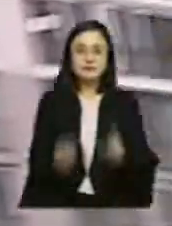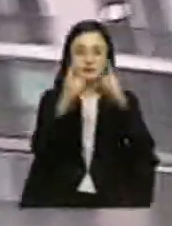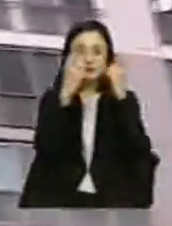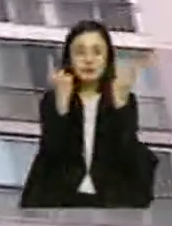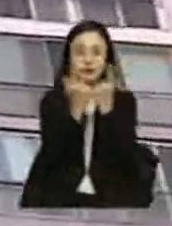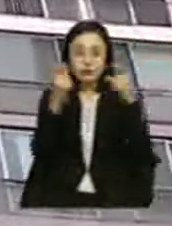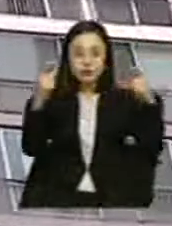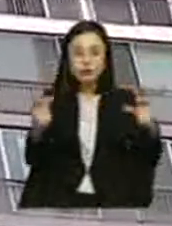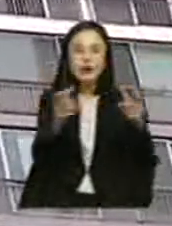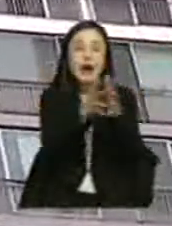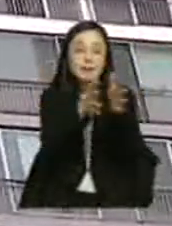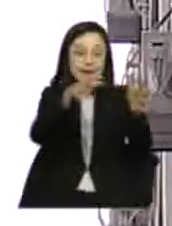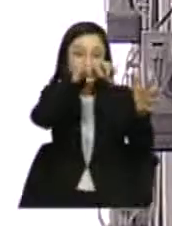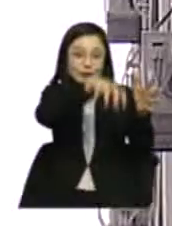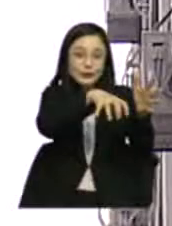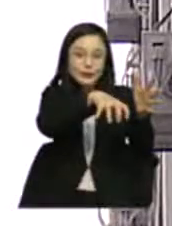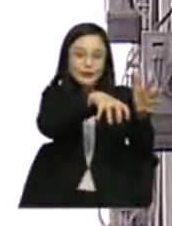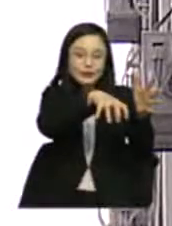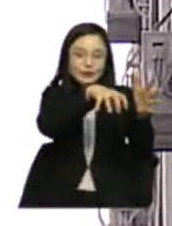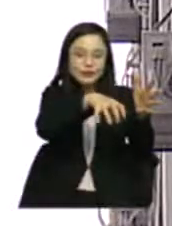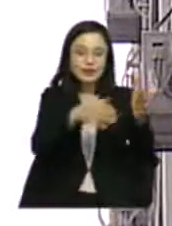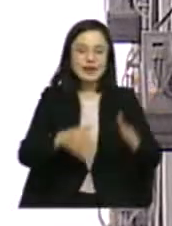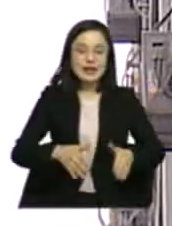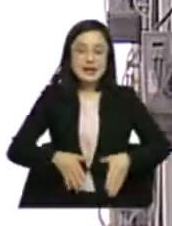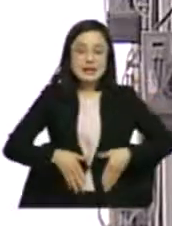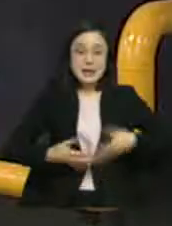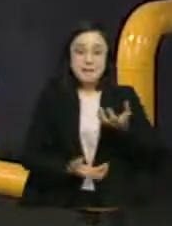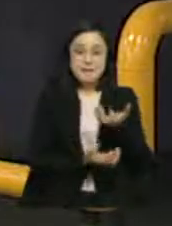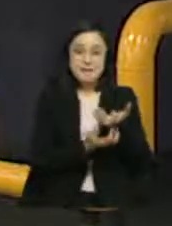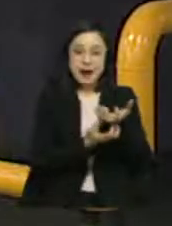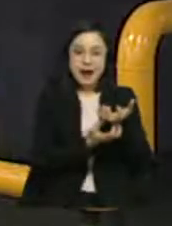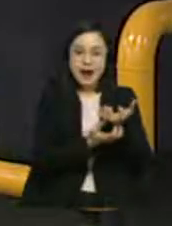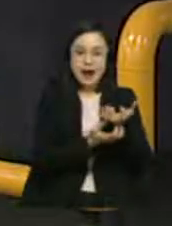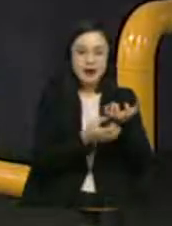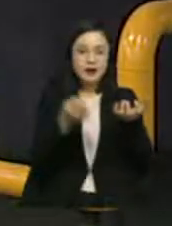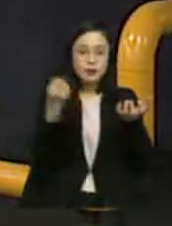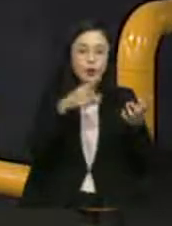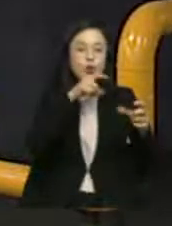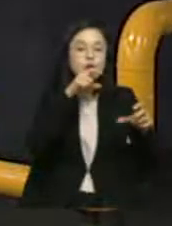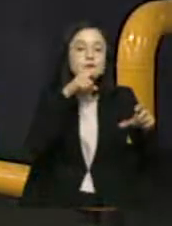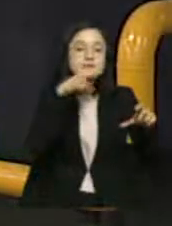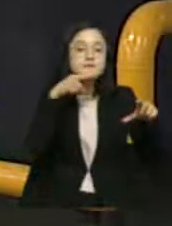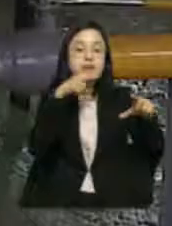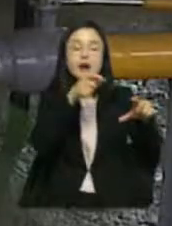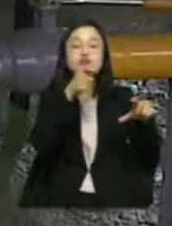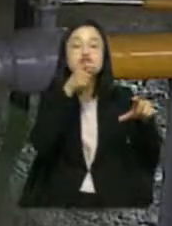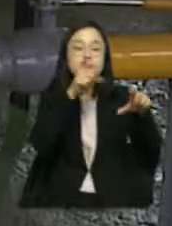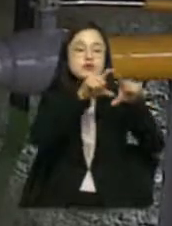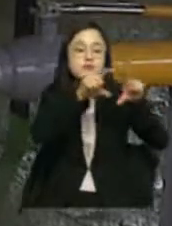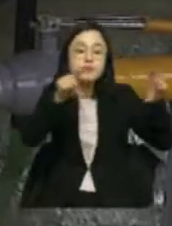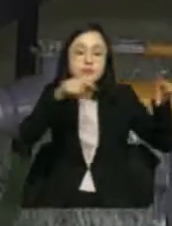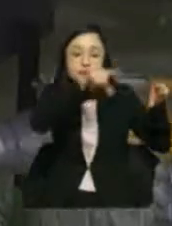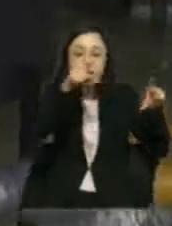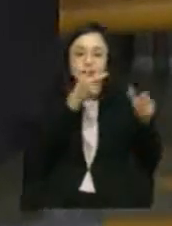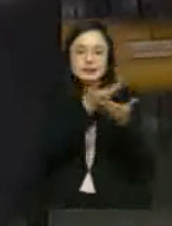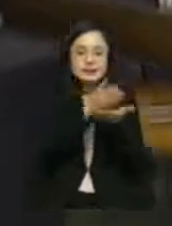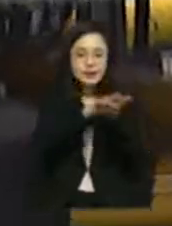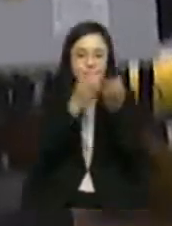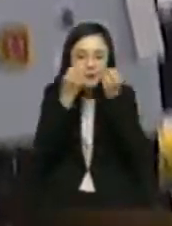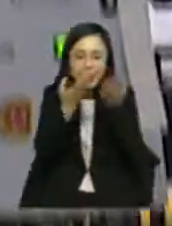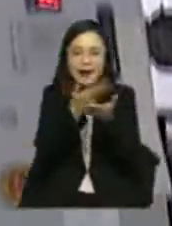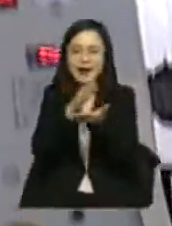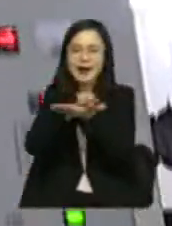성북구의 한 아파트입니다. 이곳은 난방순환펌프와 급수배관 등 노후설비를 교체하고 에너지 효율이 좋은 승강기를